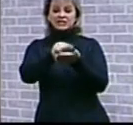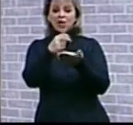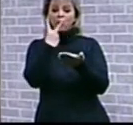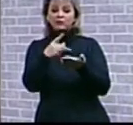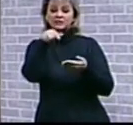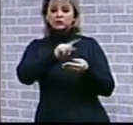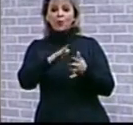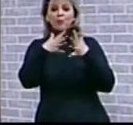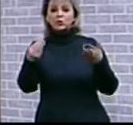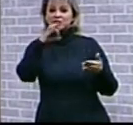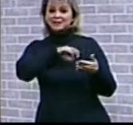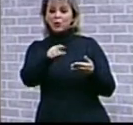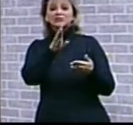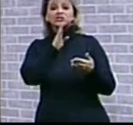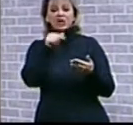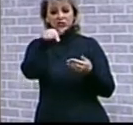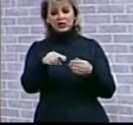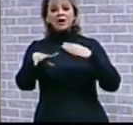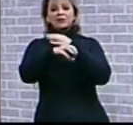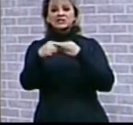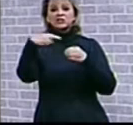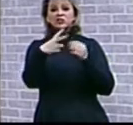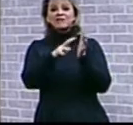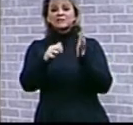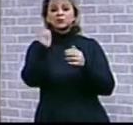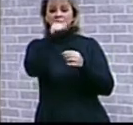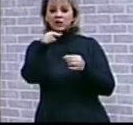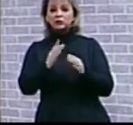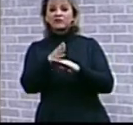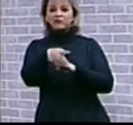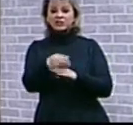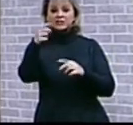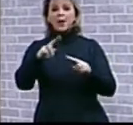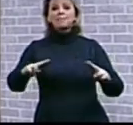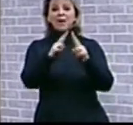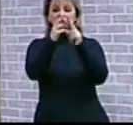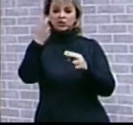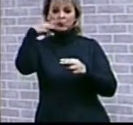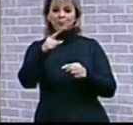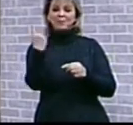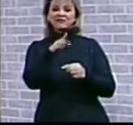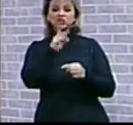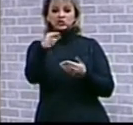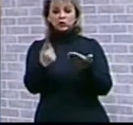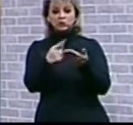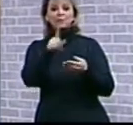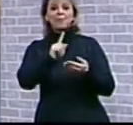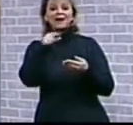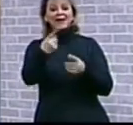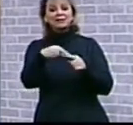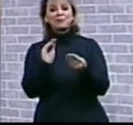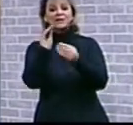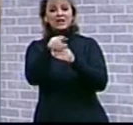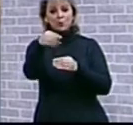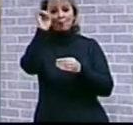заметили, больше доход принесут женщины. И в конце 1800-х годов вышли парижские моды, первый женский журнал. Хотя пока это было